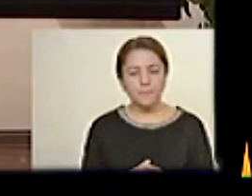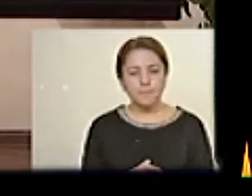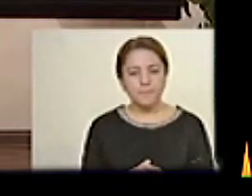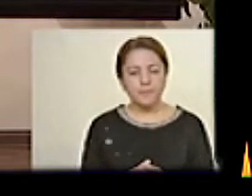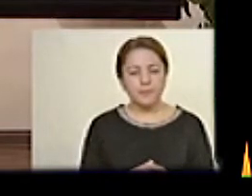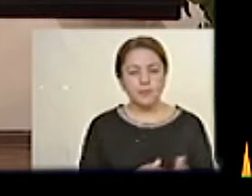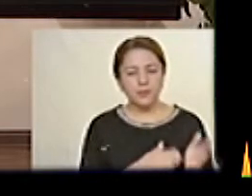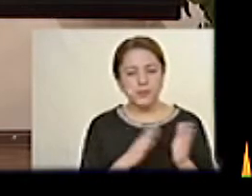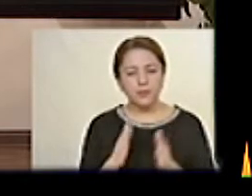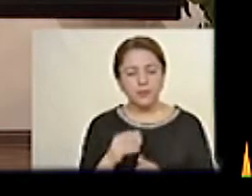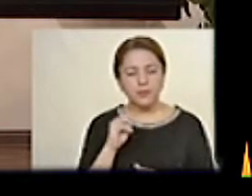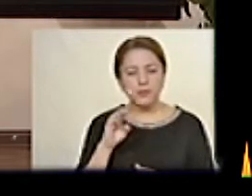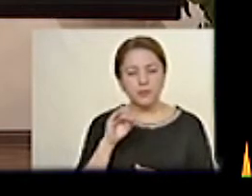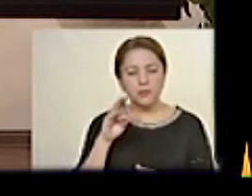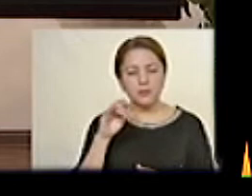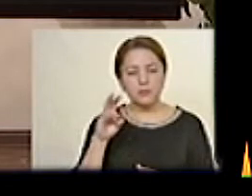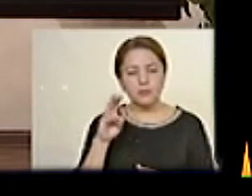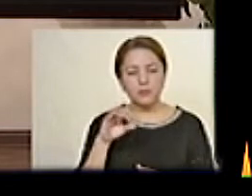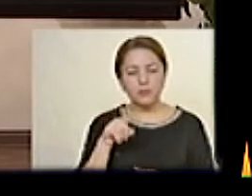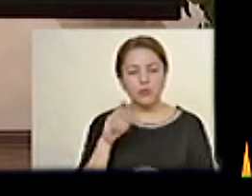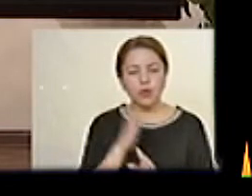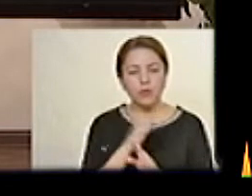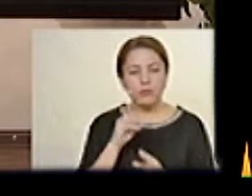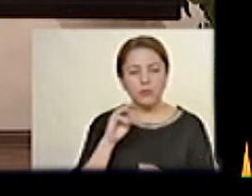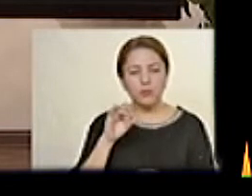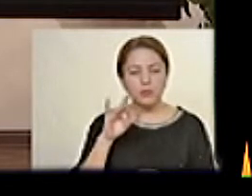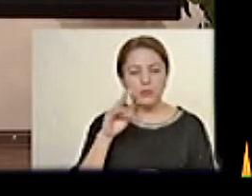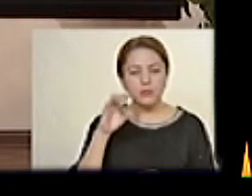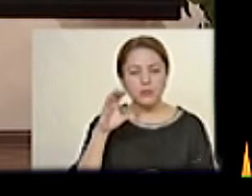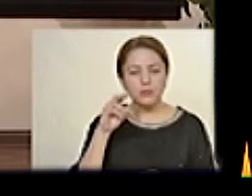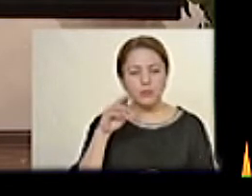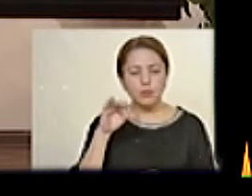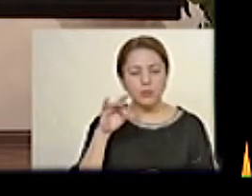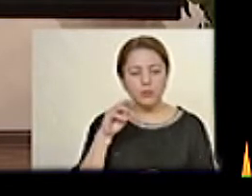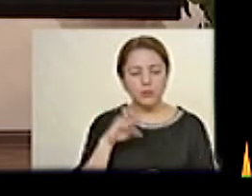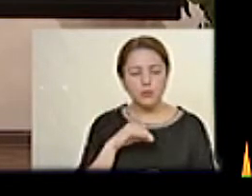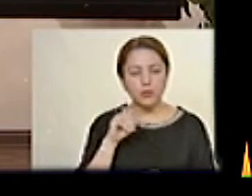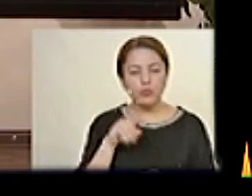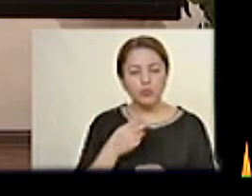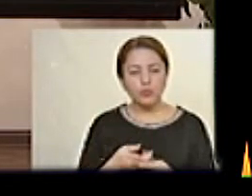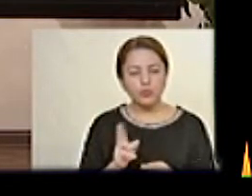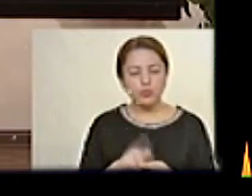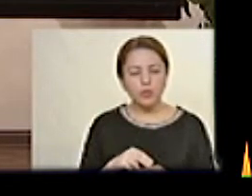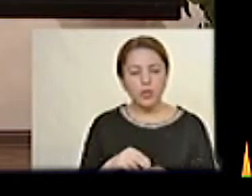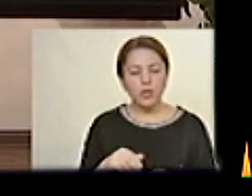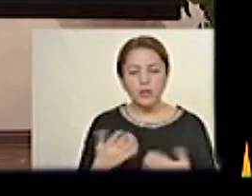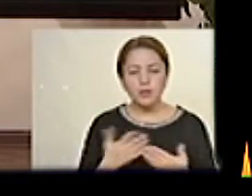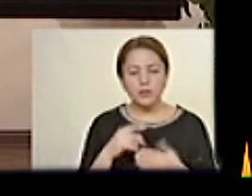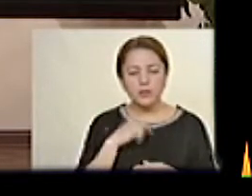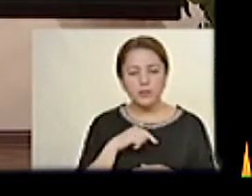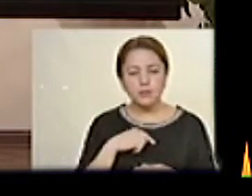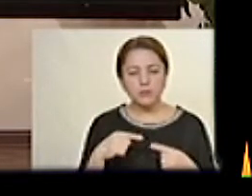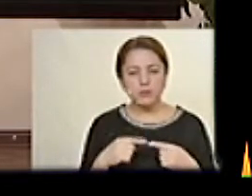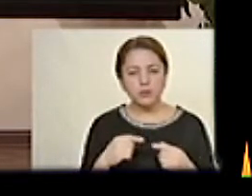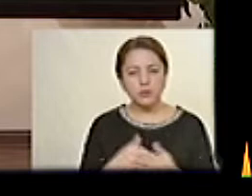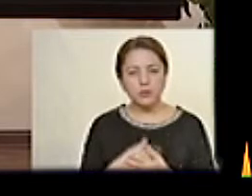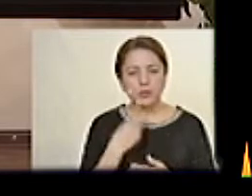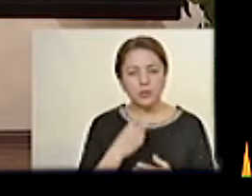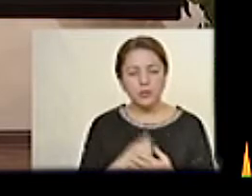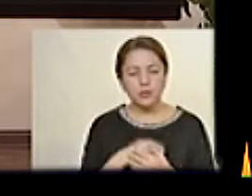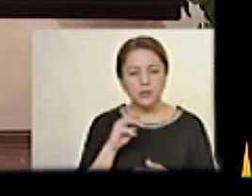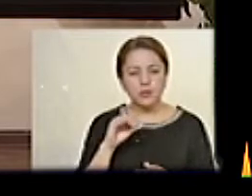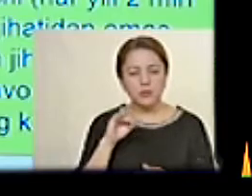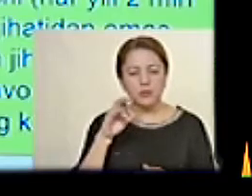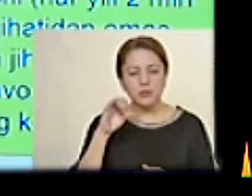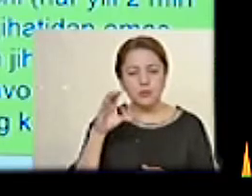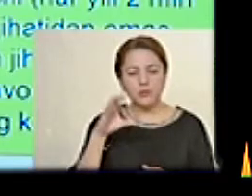Demak, keyingi transport turimiz bu havo transporti hisoblanadi. Endi havo transporti uchun quyidagi xususiyatlar xos. Ya'ni